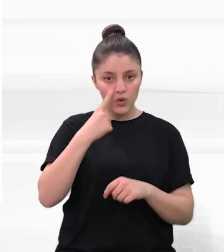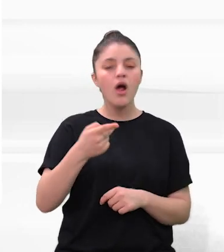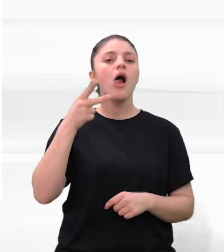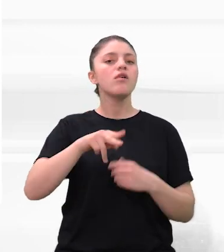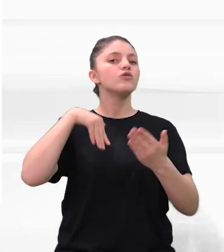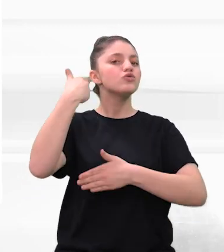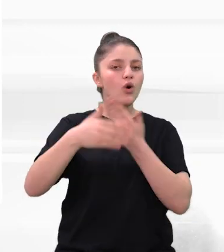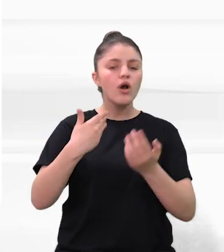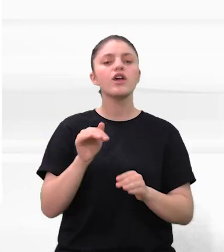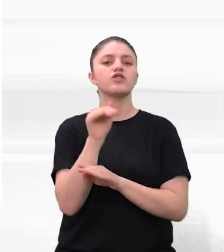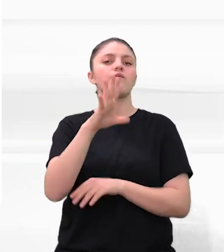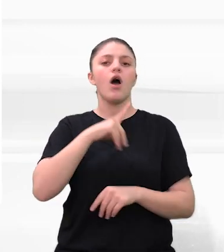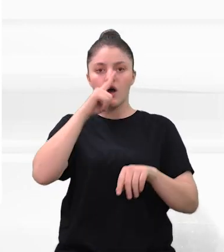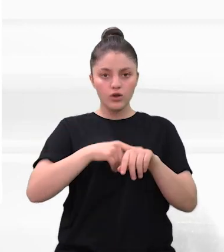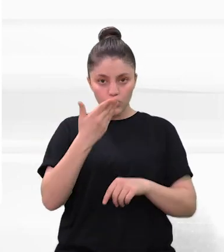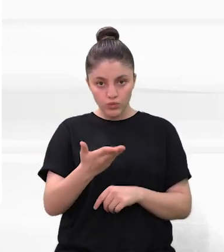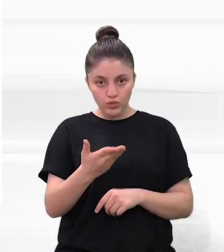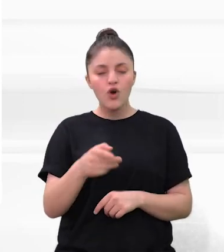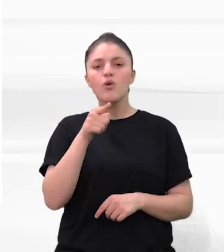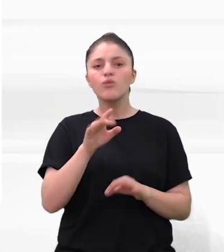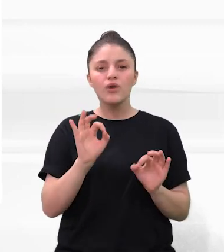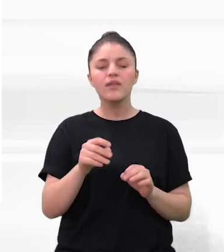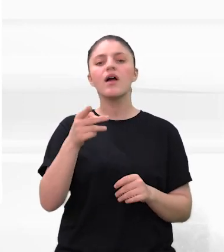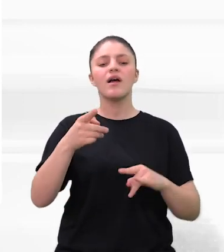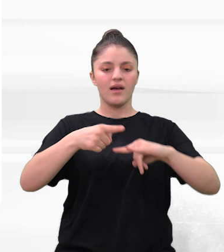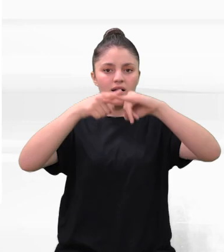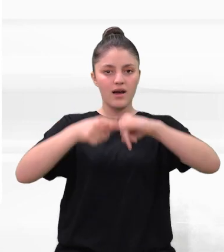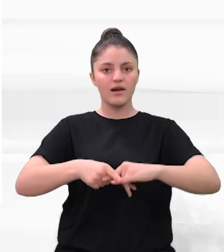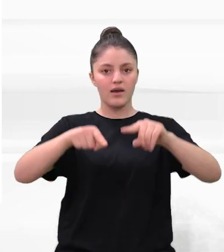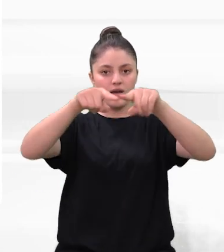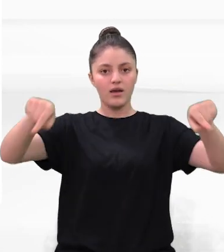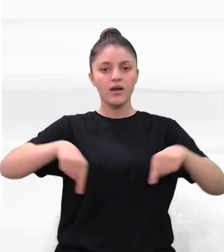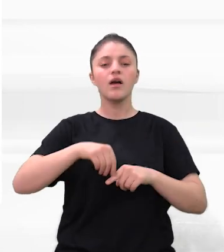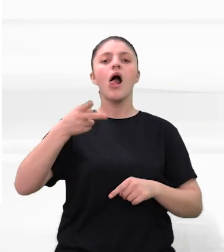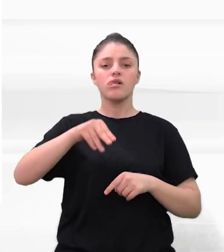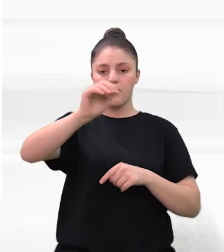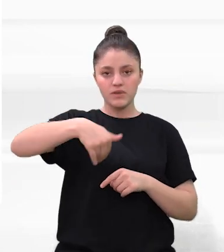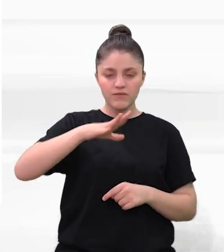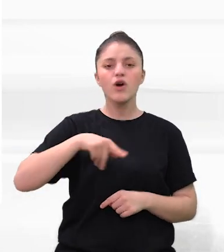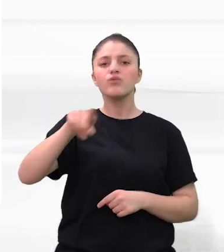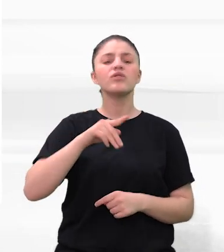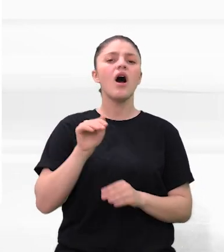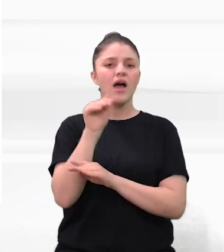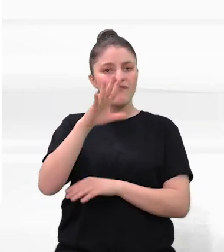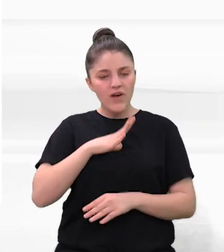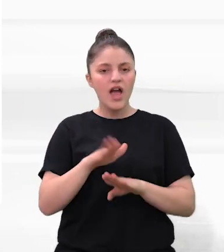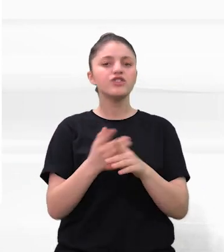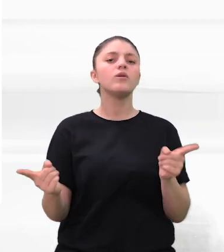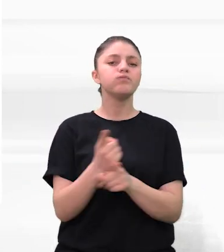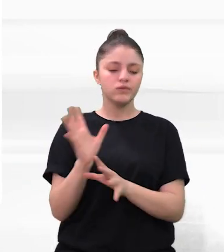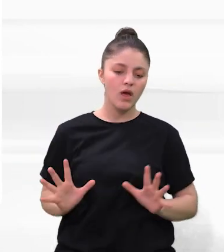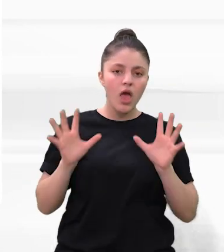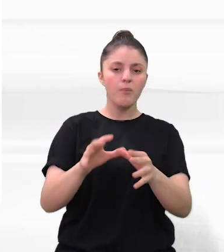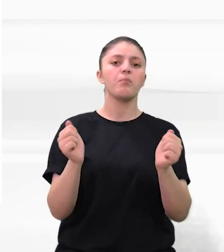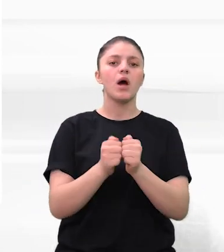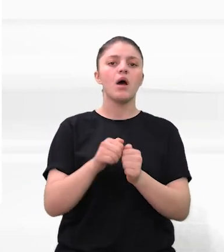yüklendikten sonra yaşam var olan yapmışlar ve kurban denilen kare şeklini zarlar kalmışlar ve bu mezarlara kişi ne yapacak olan de işareti